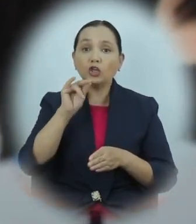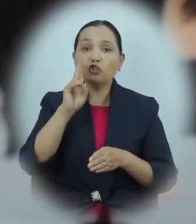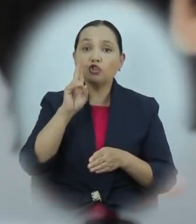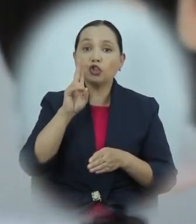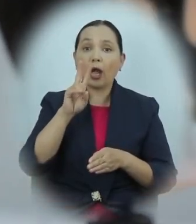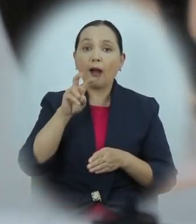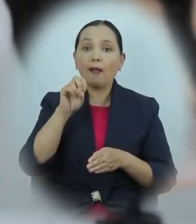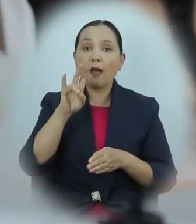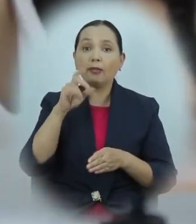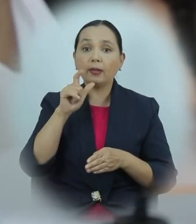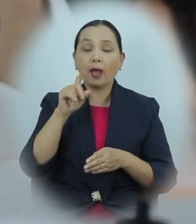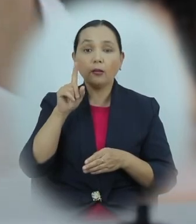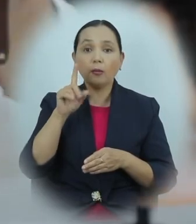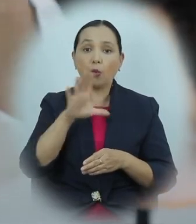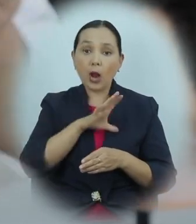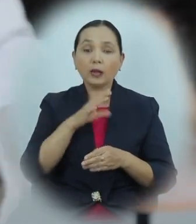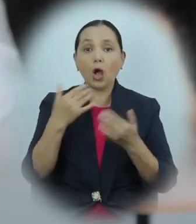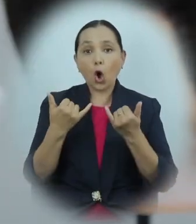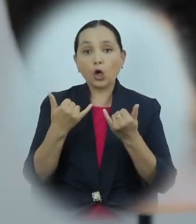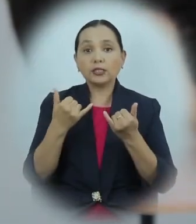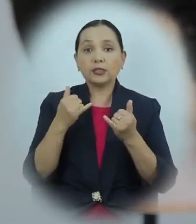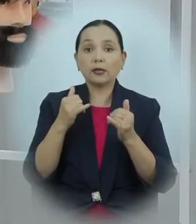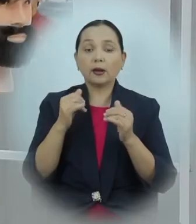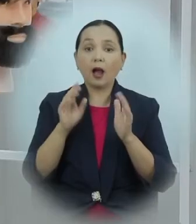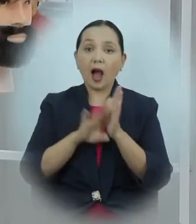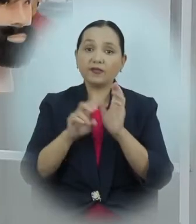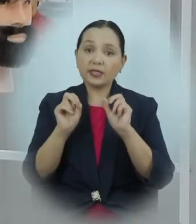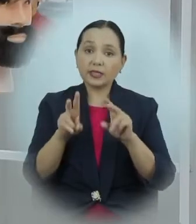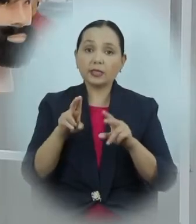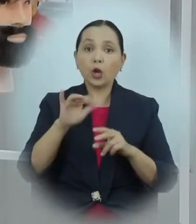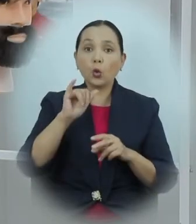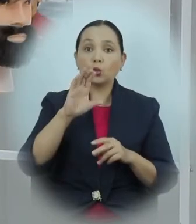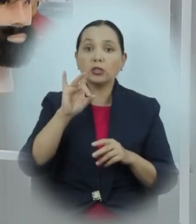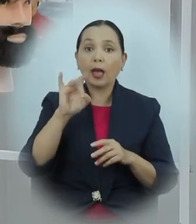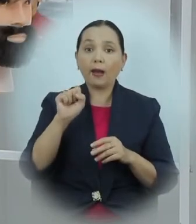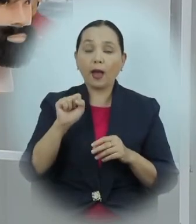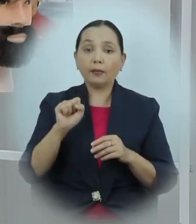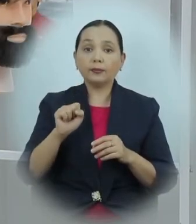tig'lar almashtiriladigan ustara, ya'ni xavfsiz ustara deb nom beriladi. Xavfsiz ustaramizda